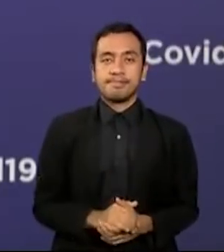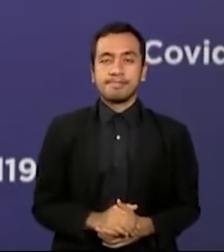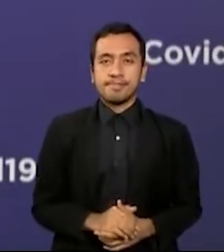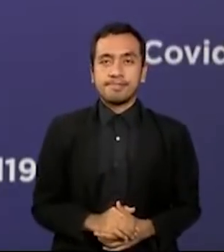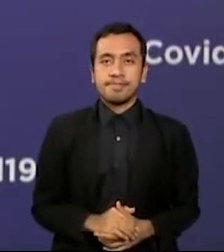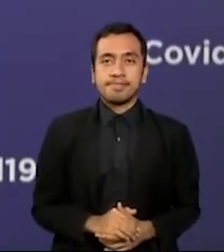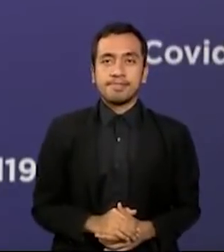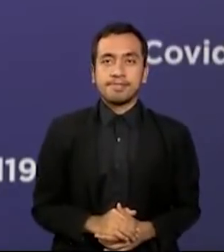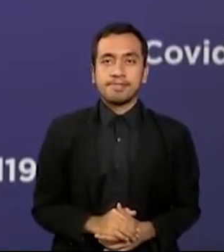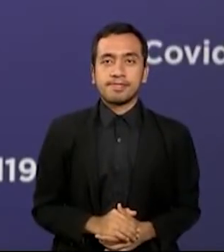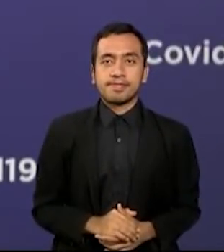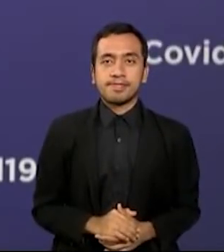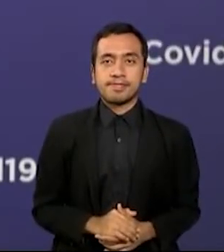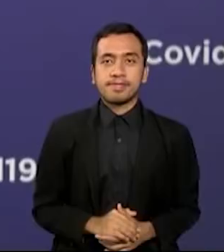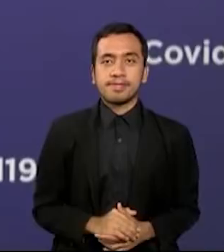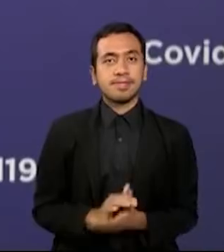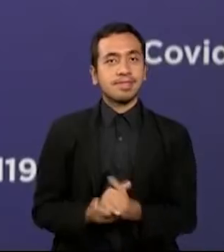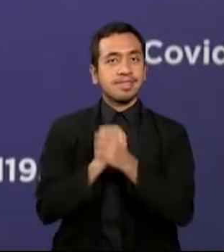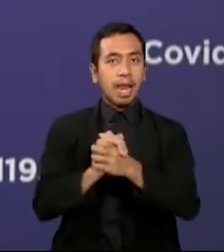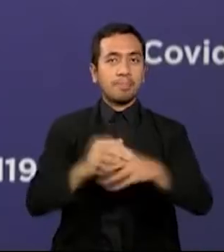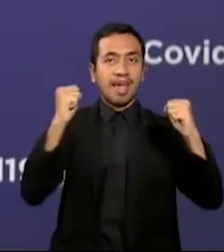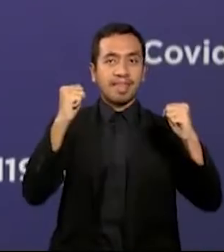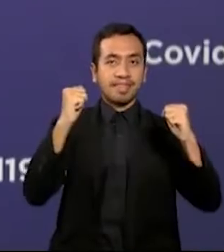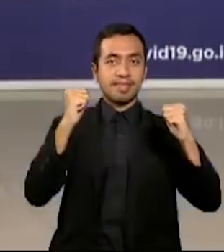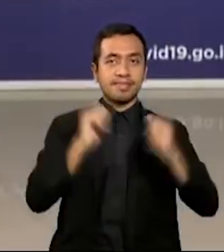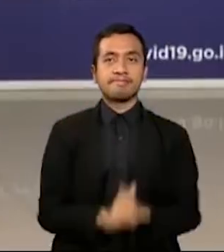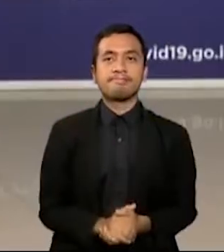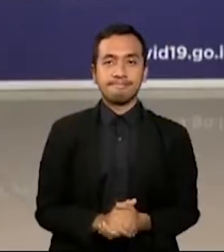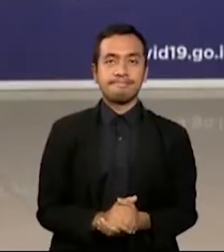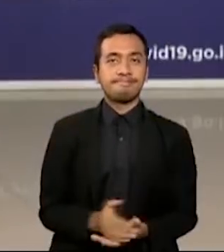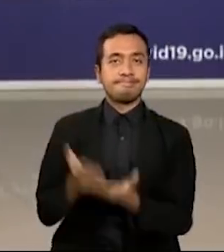bersama. Salam sehat. Saya persilahkan kembali Bapak Dr.